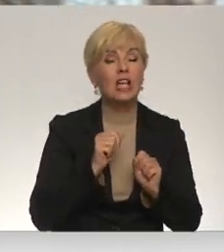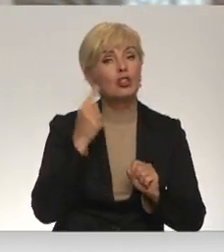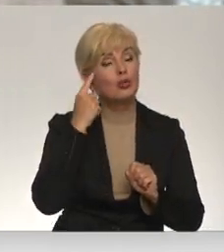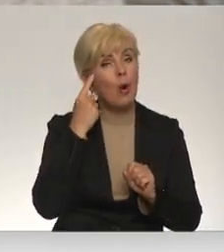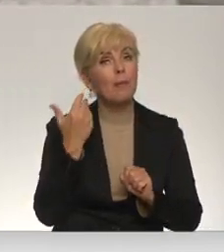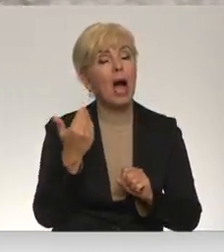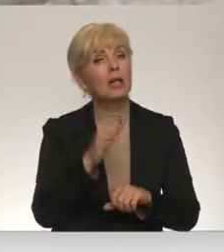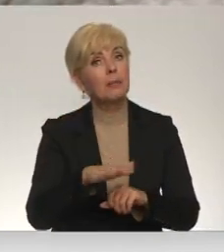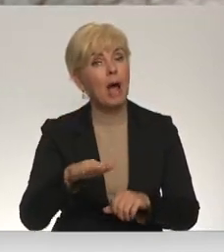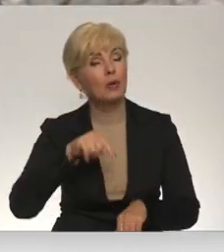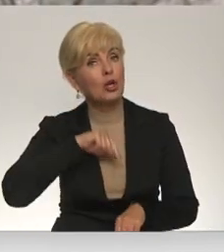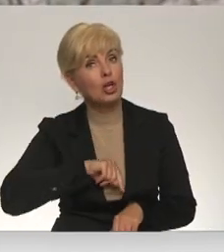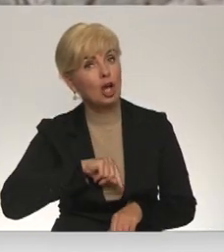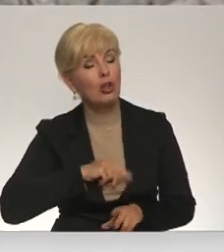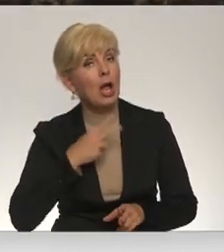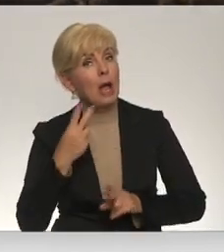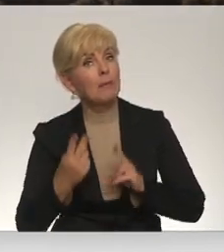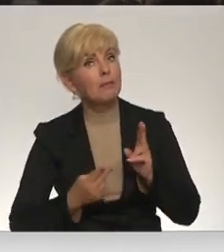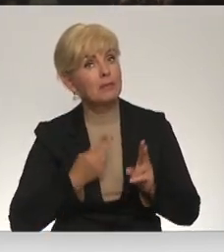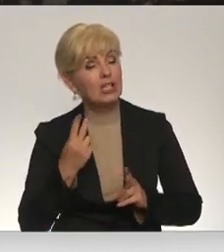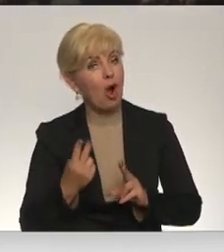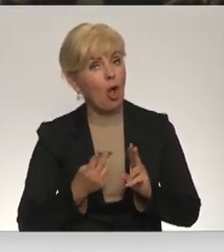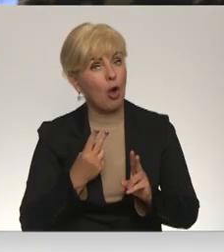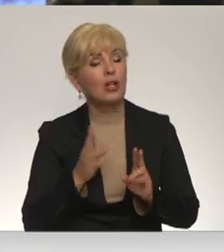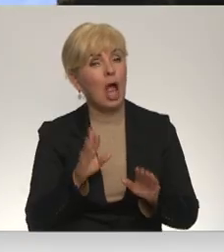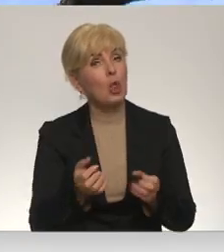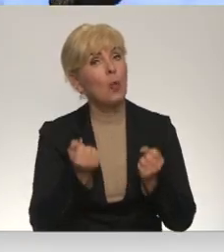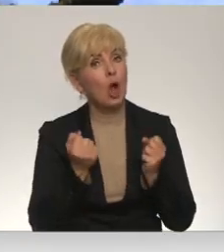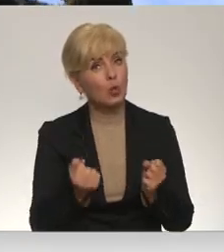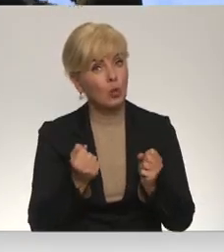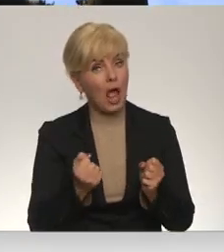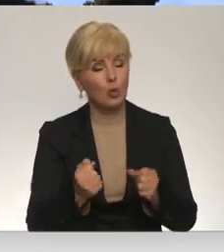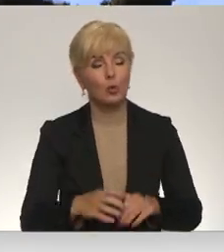iekšējo psiholoģisko noturības trauku. Dāvids Frenefelds, Mārs Jurgensons, Latvijas televīzija.